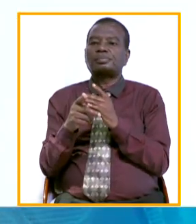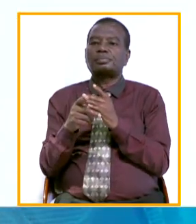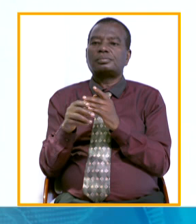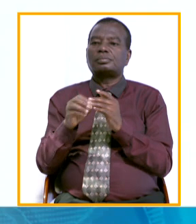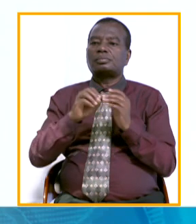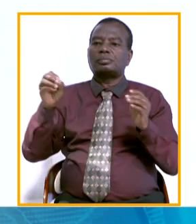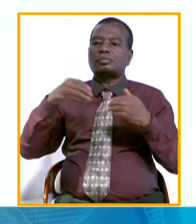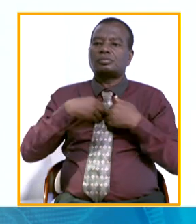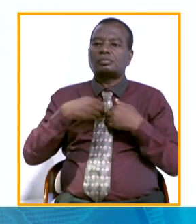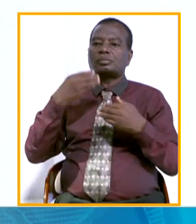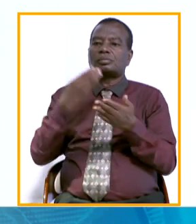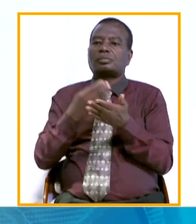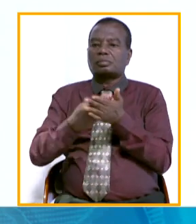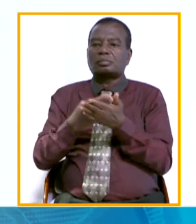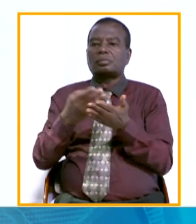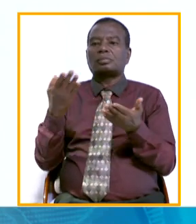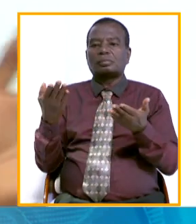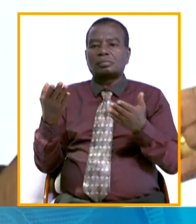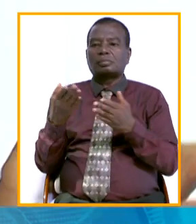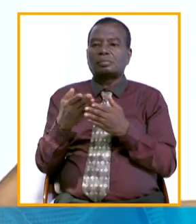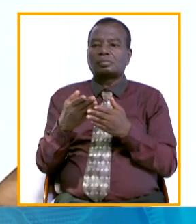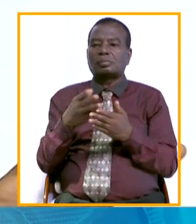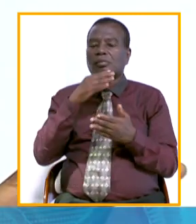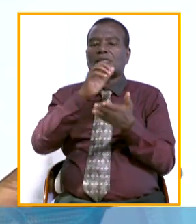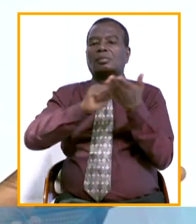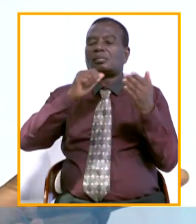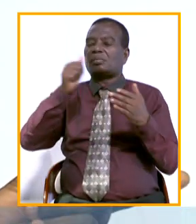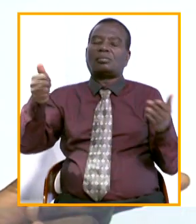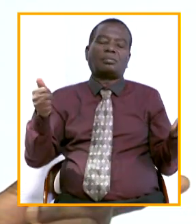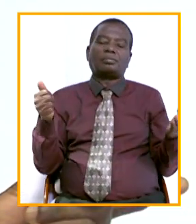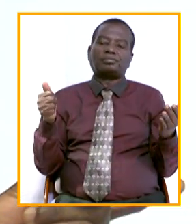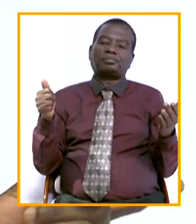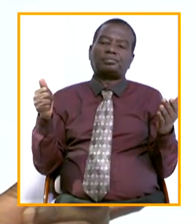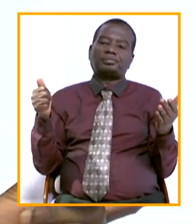on a la ressource nécessaire et on ne décaisse pas.